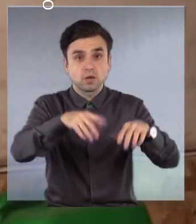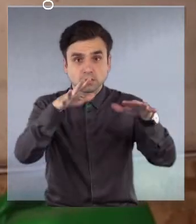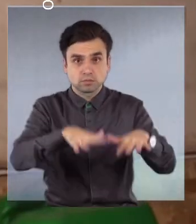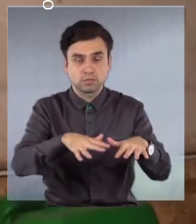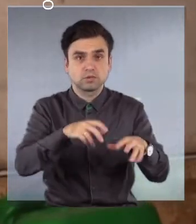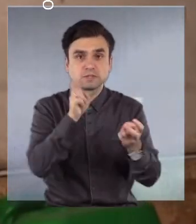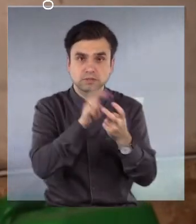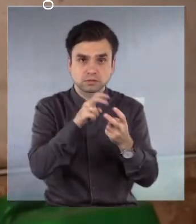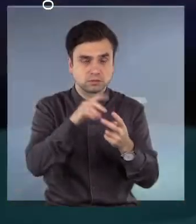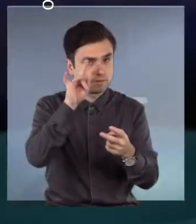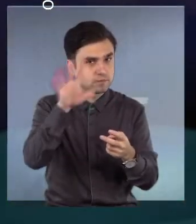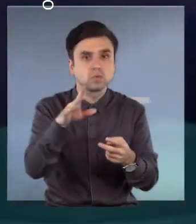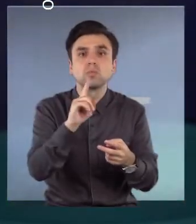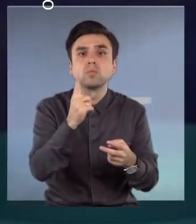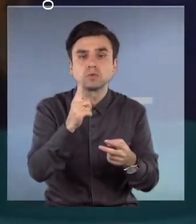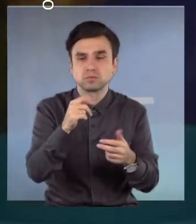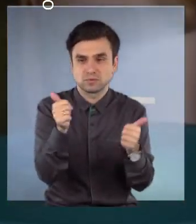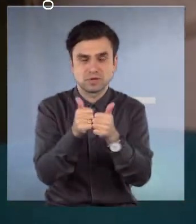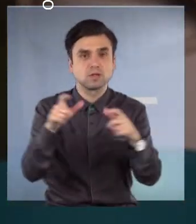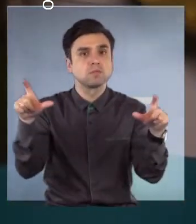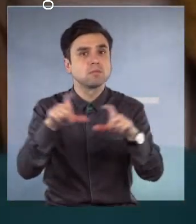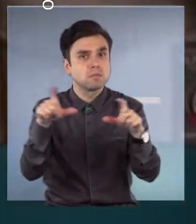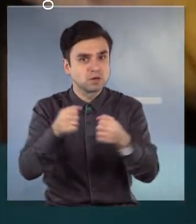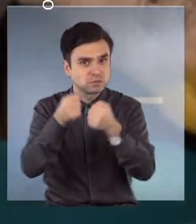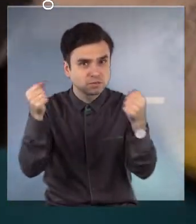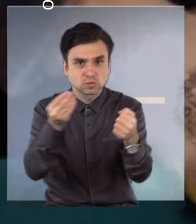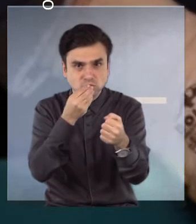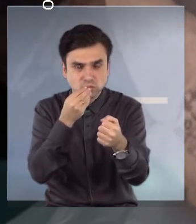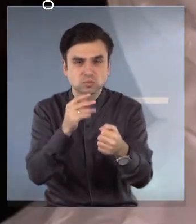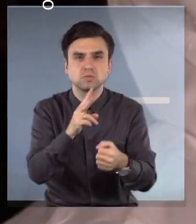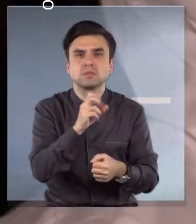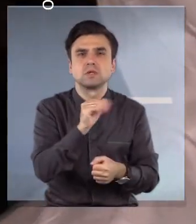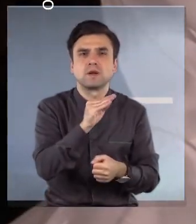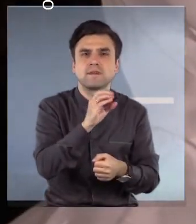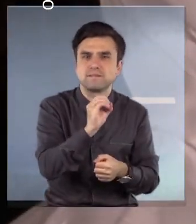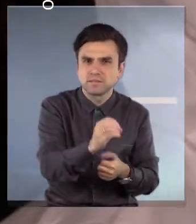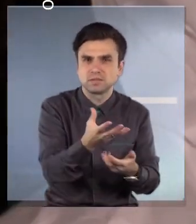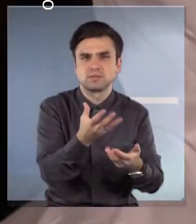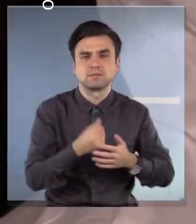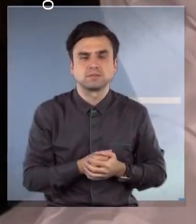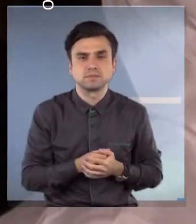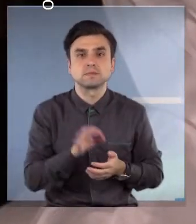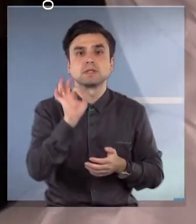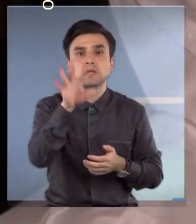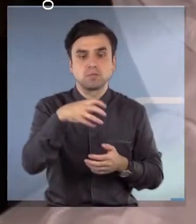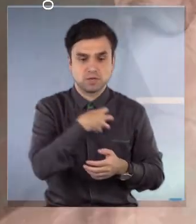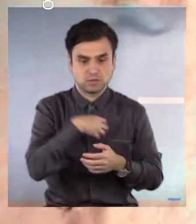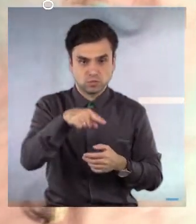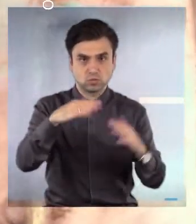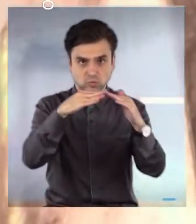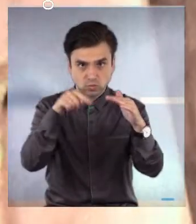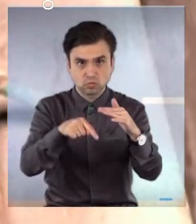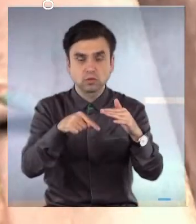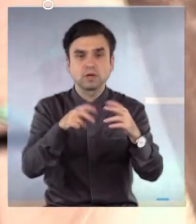кафе та супермаркет, де повно їжі. Зазначу, це вже друга дератизація біля будівлі міськради. Минулого разу її проводили